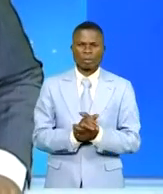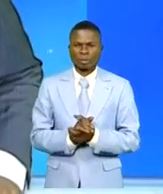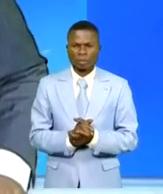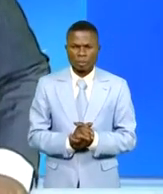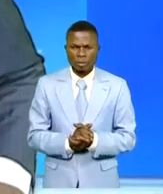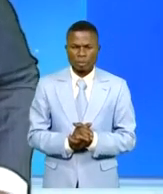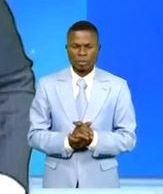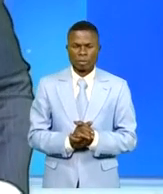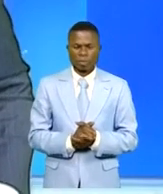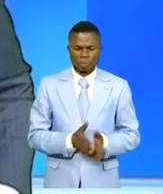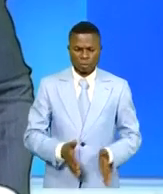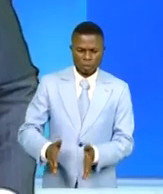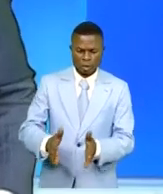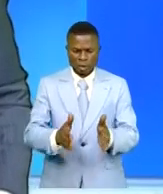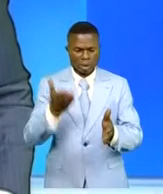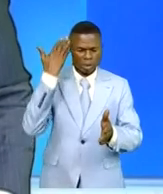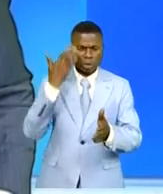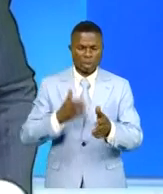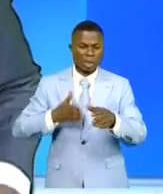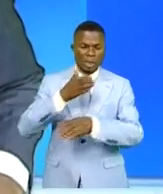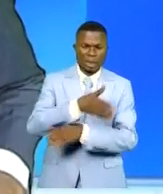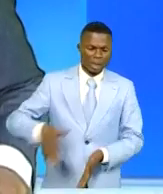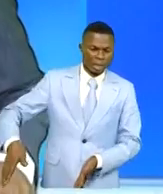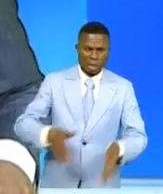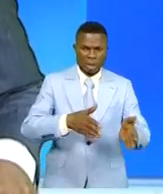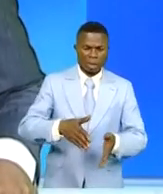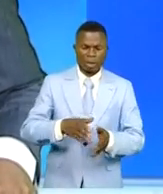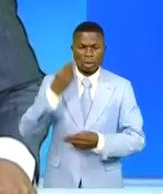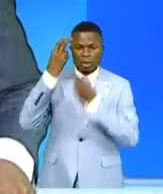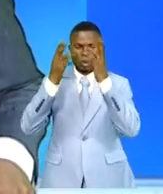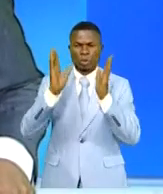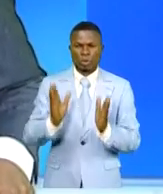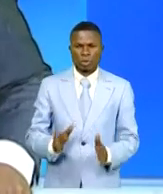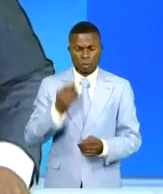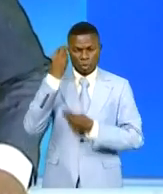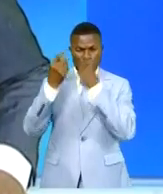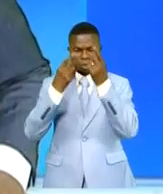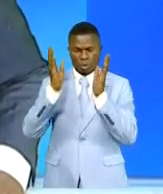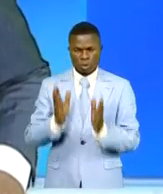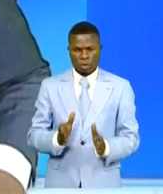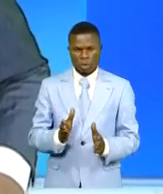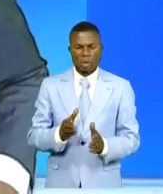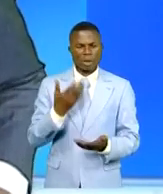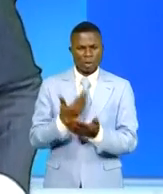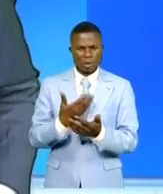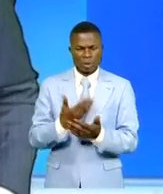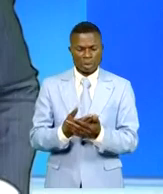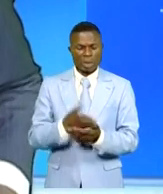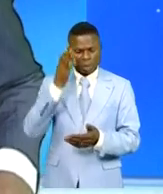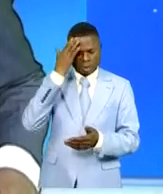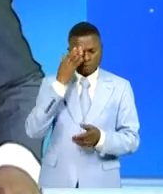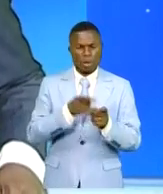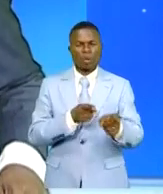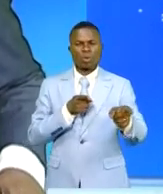Des conduites d'eau devant traverser la chaussée de l'avenue du tourisme. Inéluctablement, il faut s'attendre à des embouteillages avec